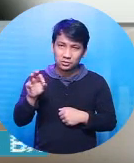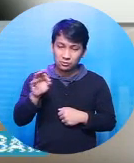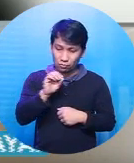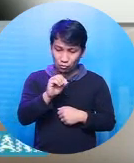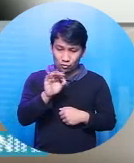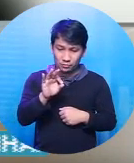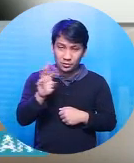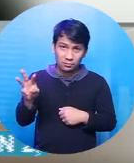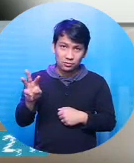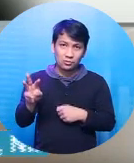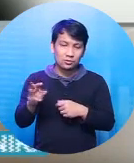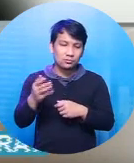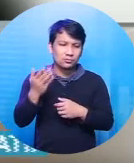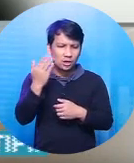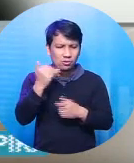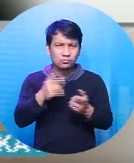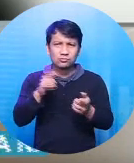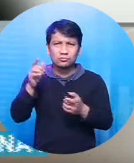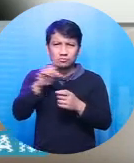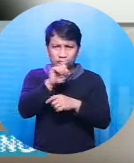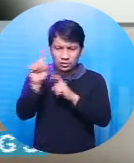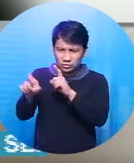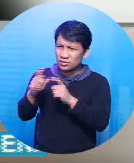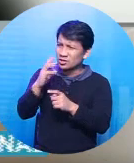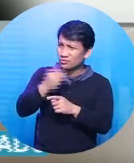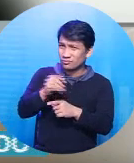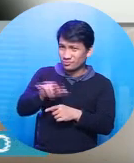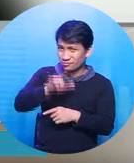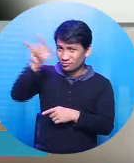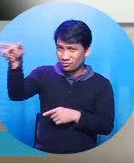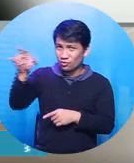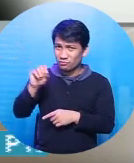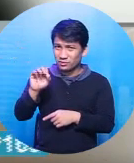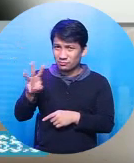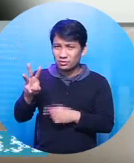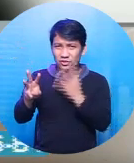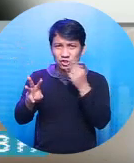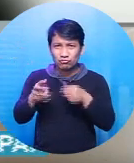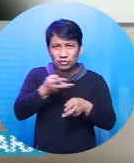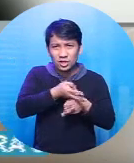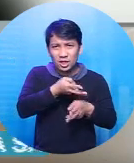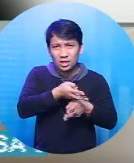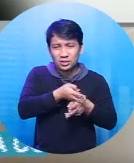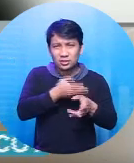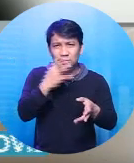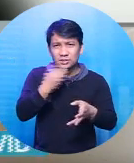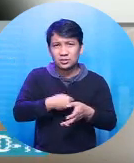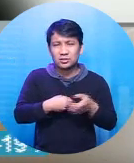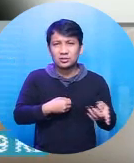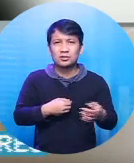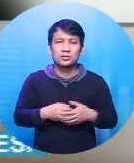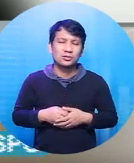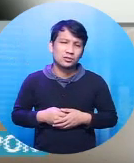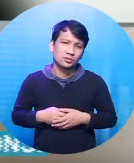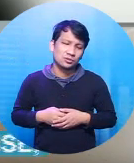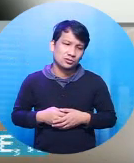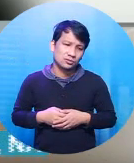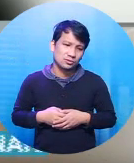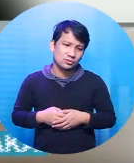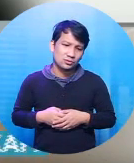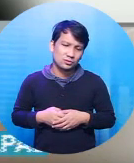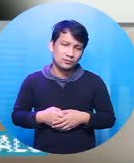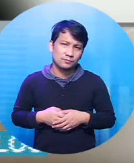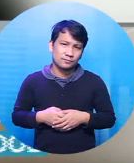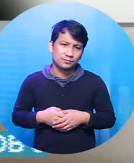kayo, ma'am, sino po yung nag-aalaga sa kanila? Sino po yung mga bantay nila? Yung panganay po, doon po yun